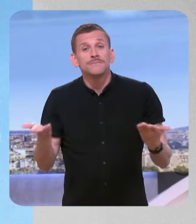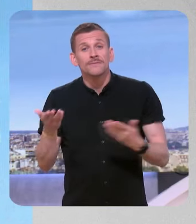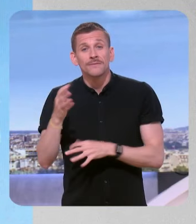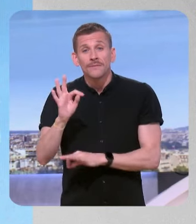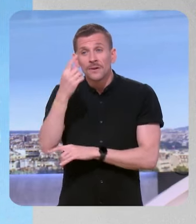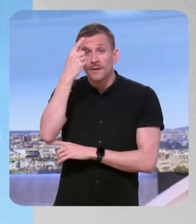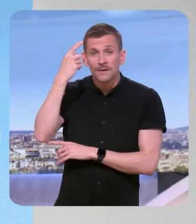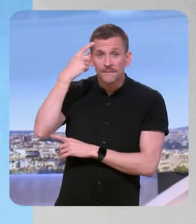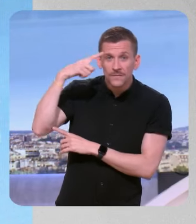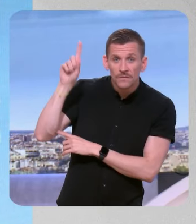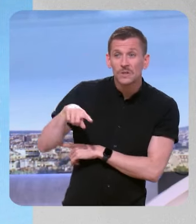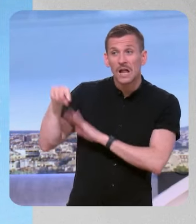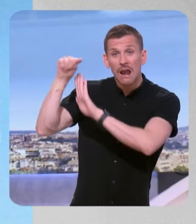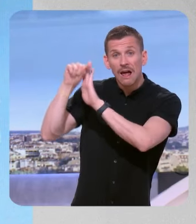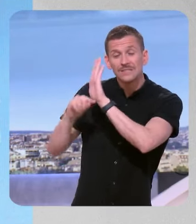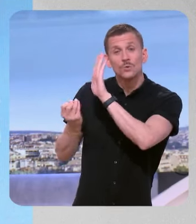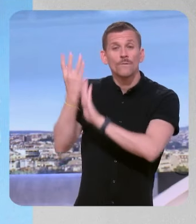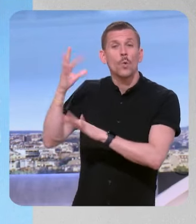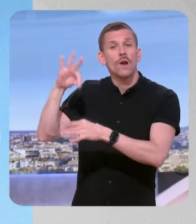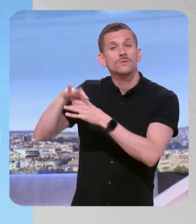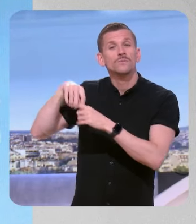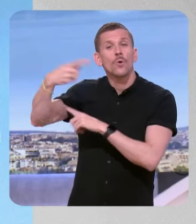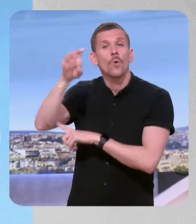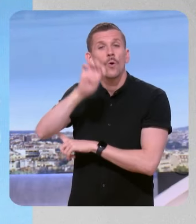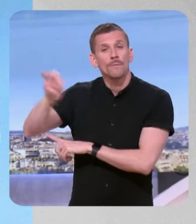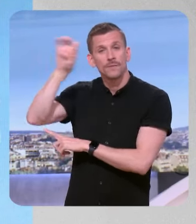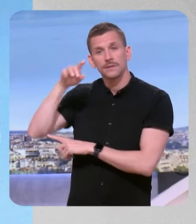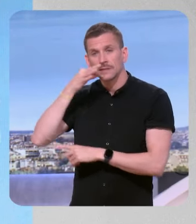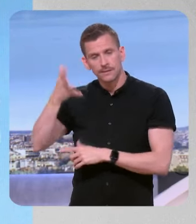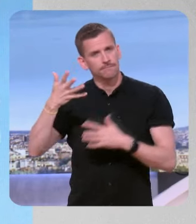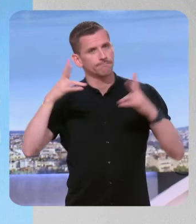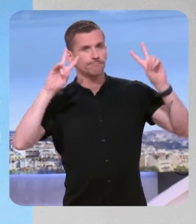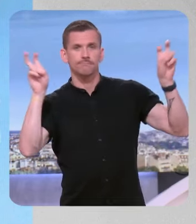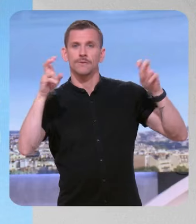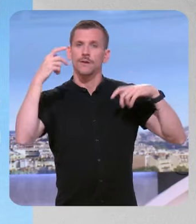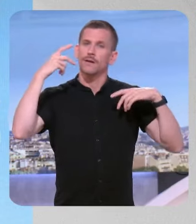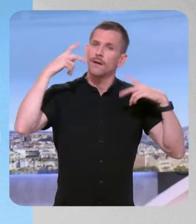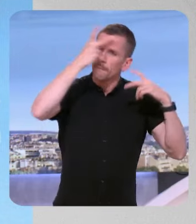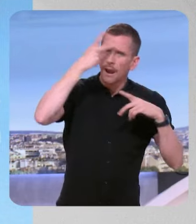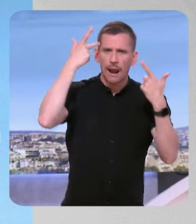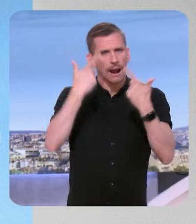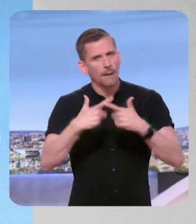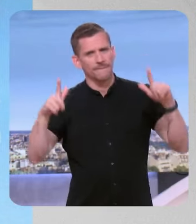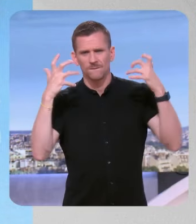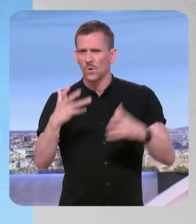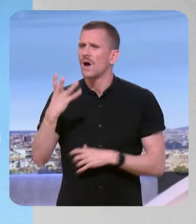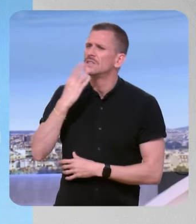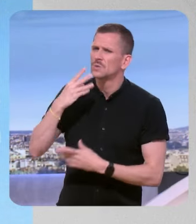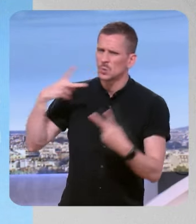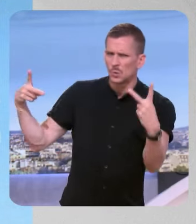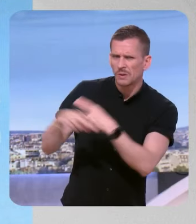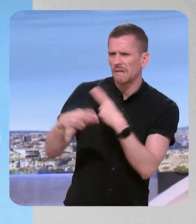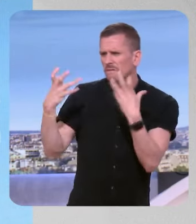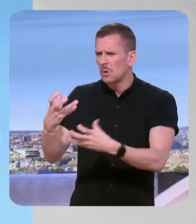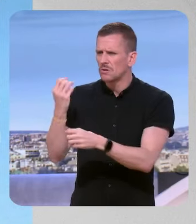la nouvelle liste free Palestine qui veut un embargo sur Israël sur les produits israéliens qui ne veut plus qu'on travaille avec Israël enfin ces deux